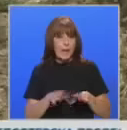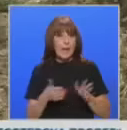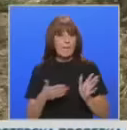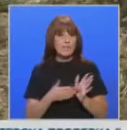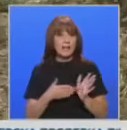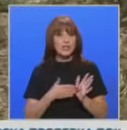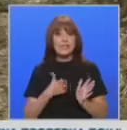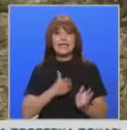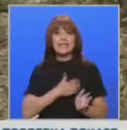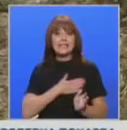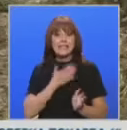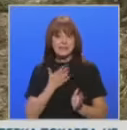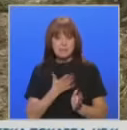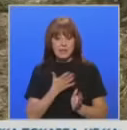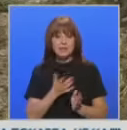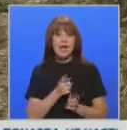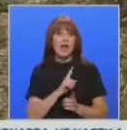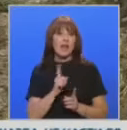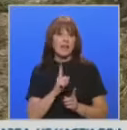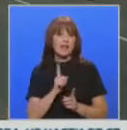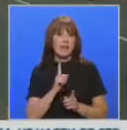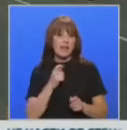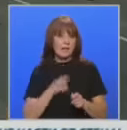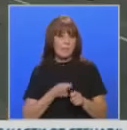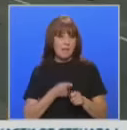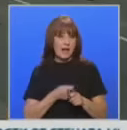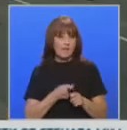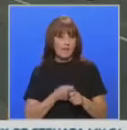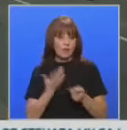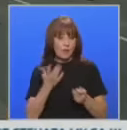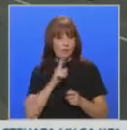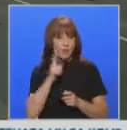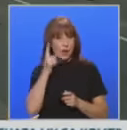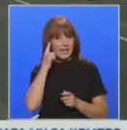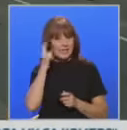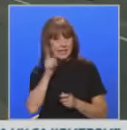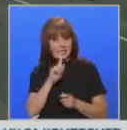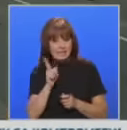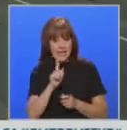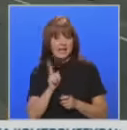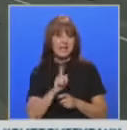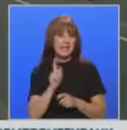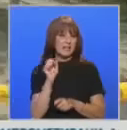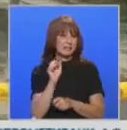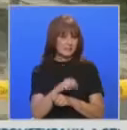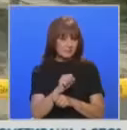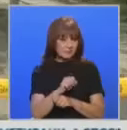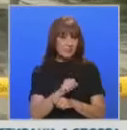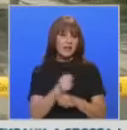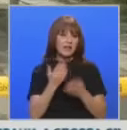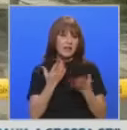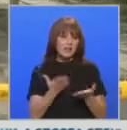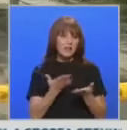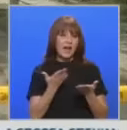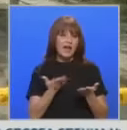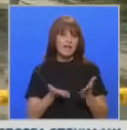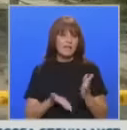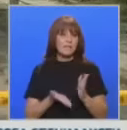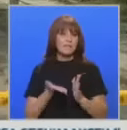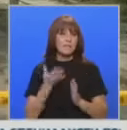поради незнание или немарливо изпълнение на занятие или друга правно регламентирана дейност, представляващи източник на